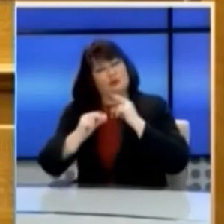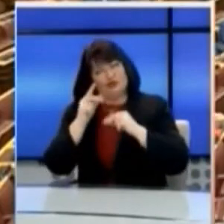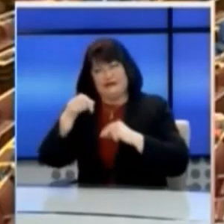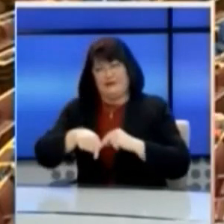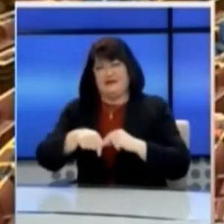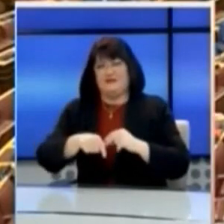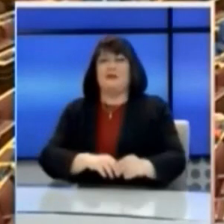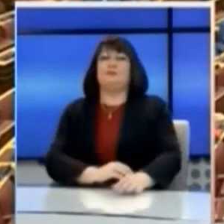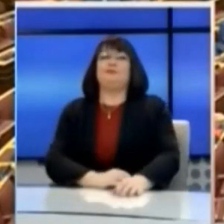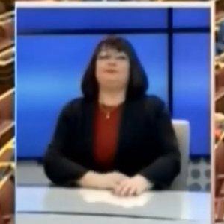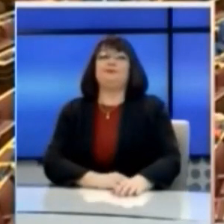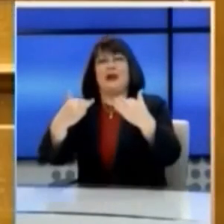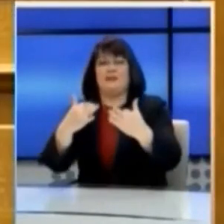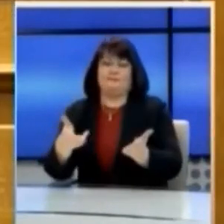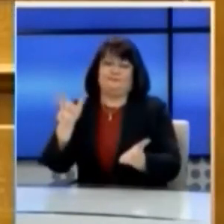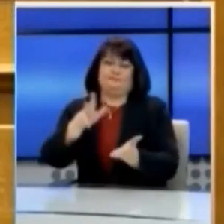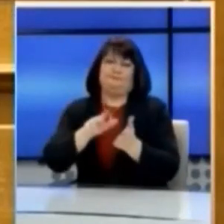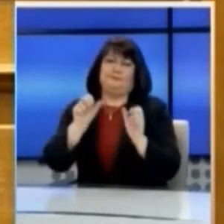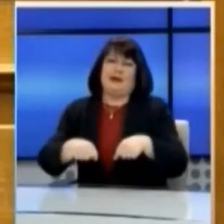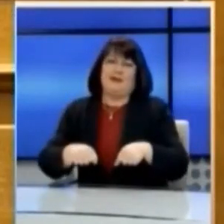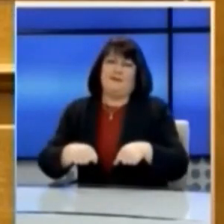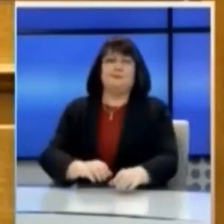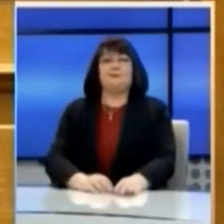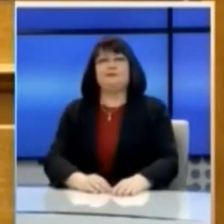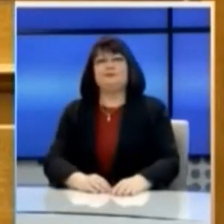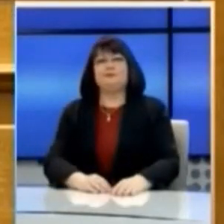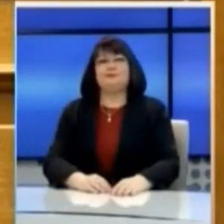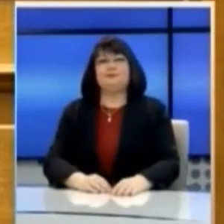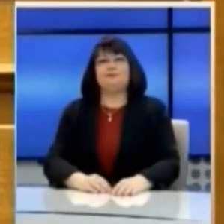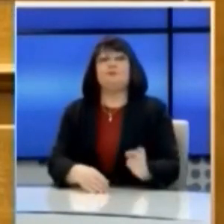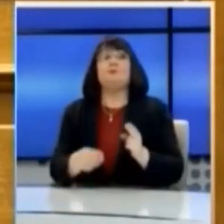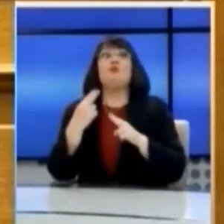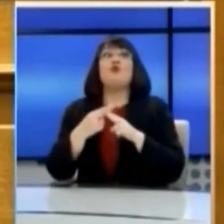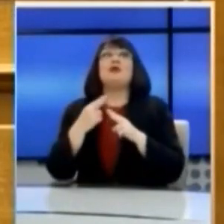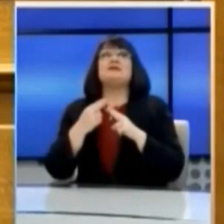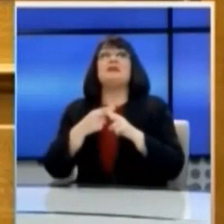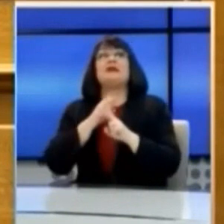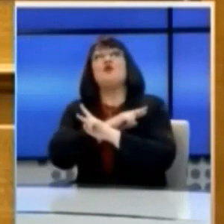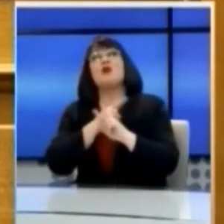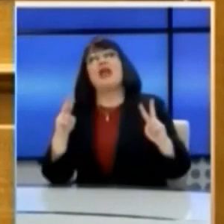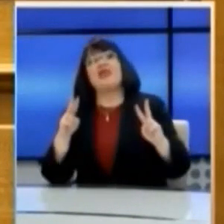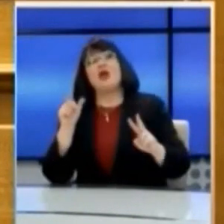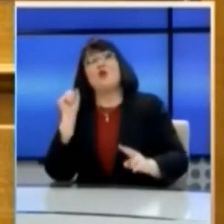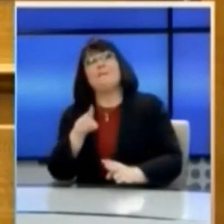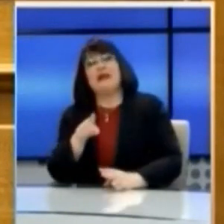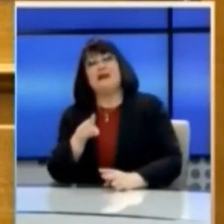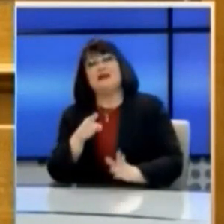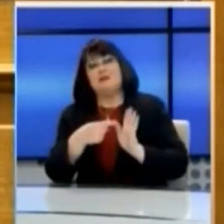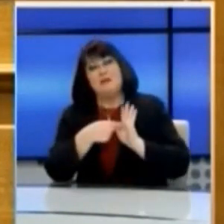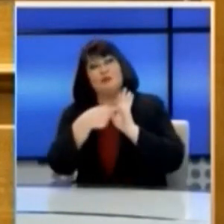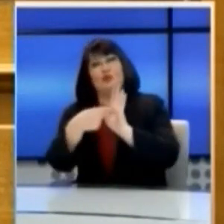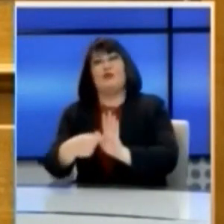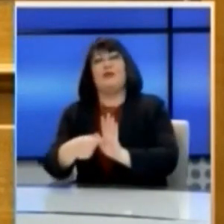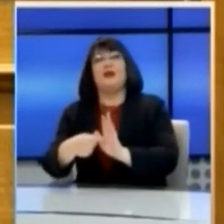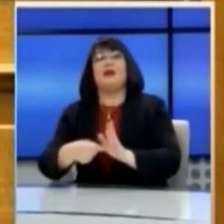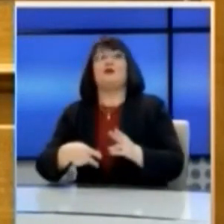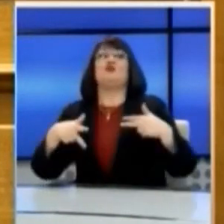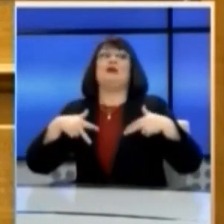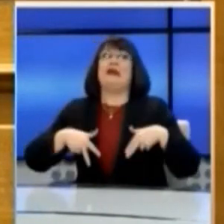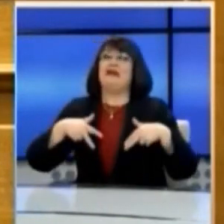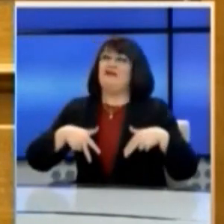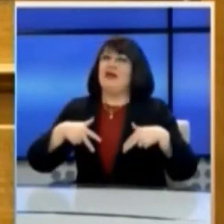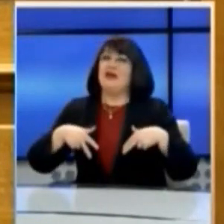σήμερα. Πρόκειται για ένα πολύ καθαρό μήνυμα που στέλνει και τώρα η